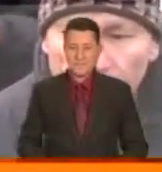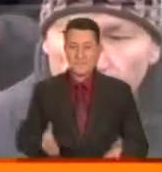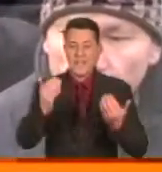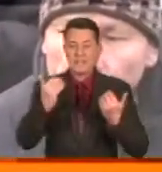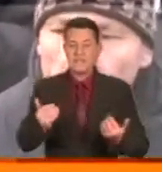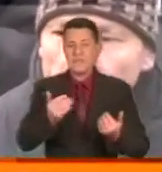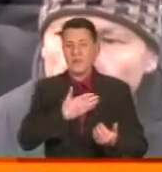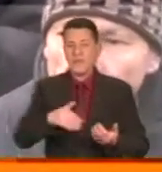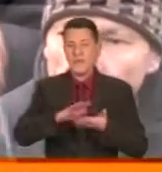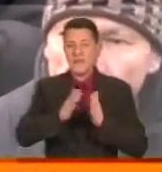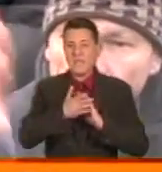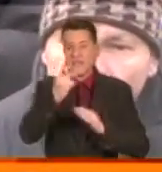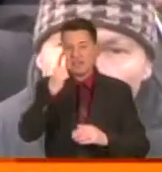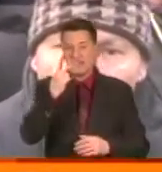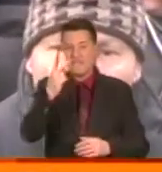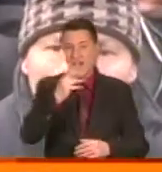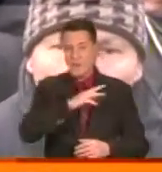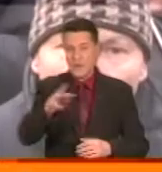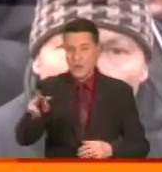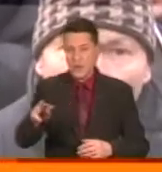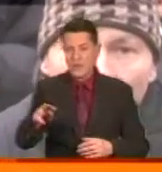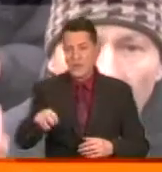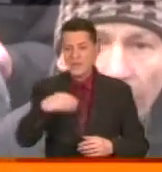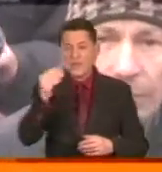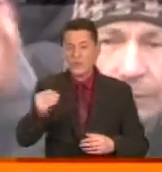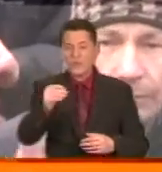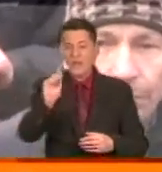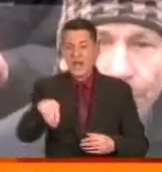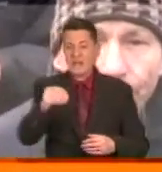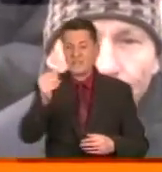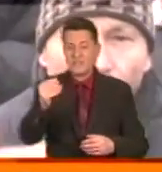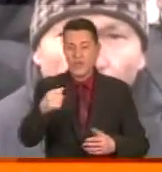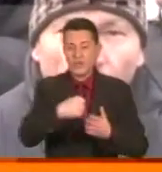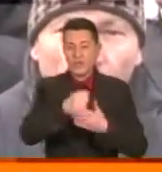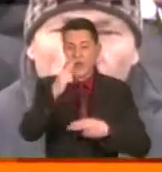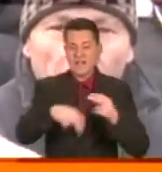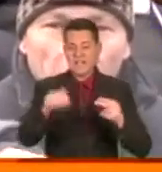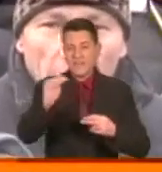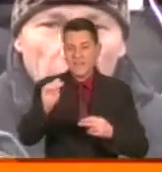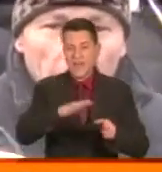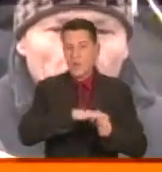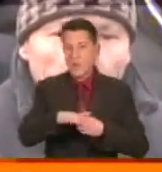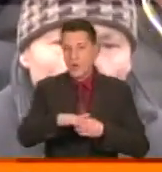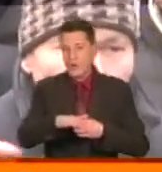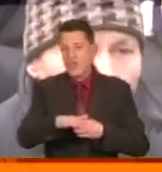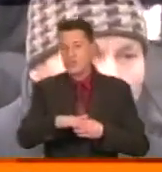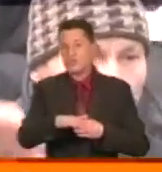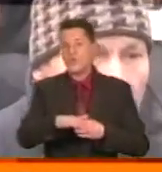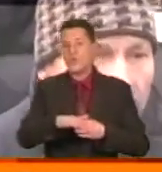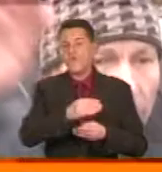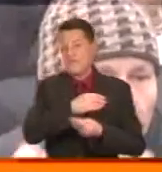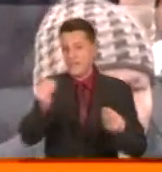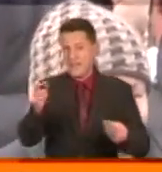ми ж договорились, 2 мільйони сьогодні лежаться на ваші карточки денег. До кінця февраля ми повністю закриваємо январь,